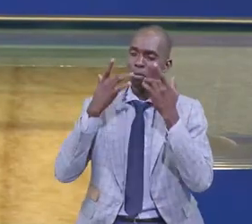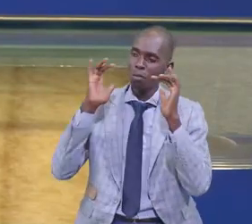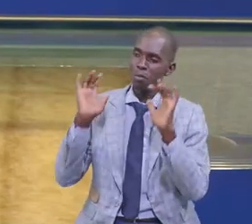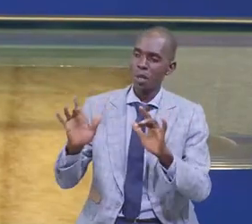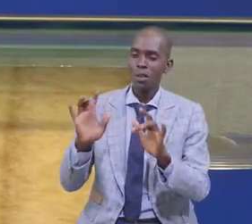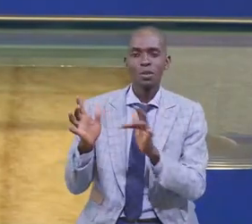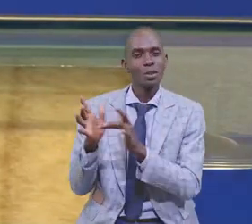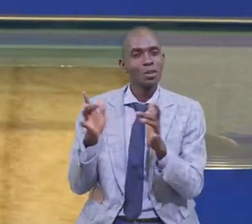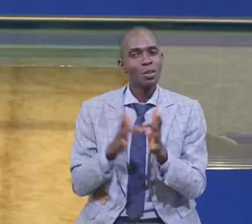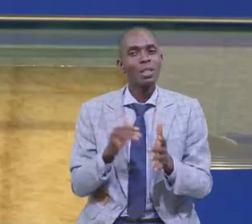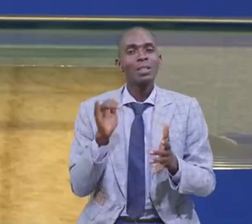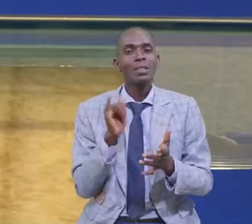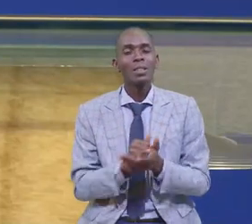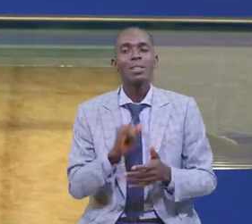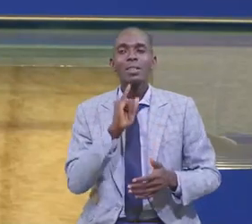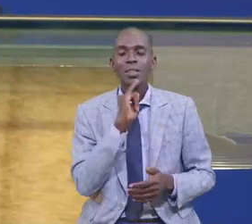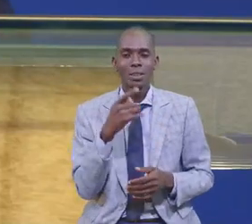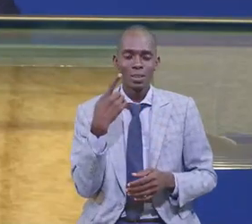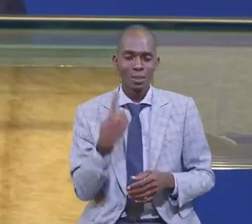Alors c'est l'attitude